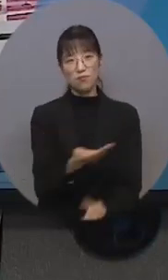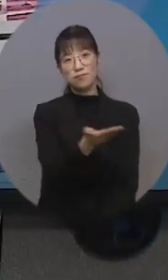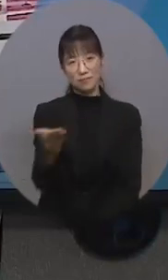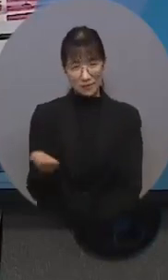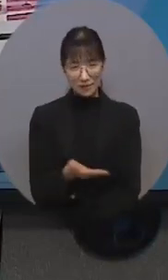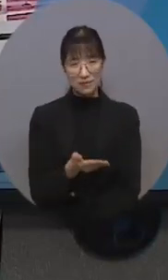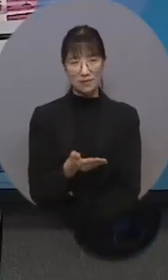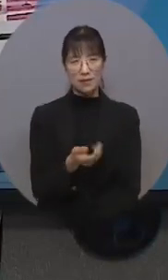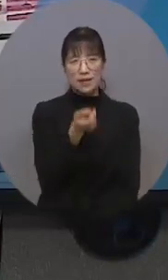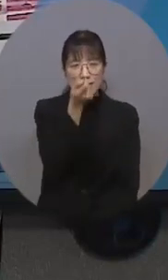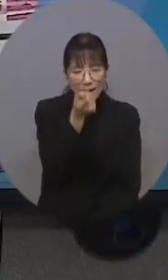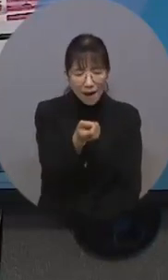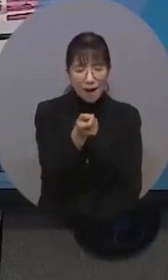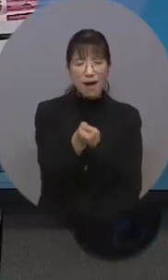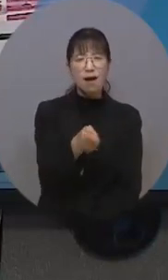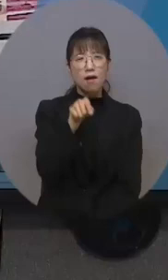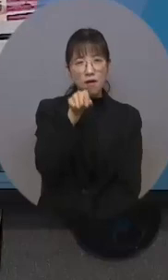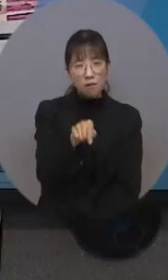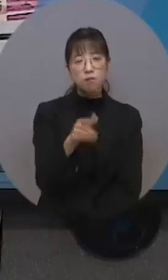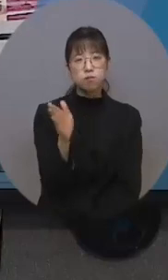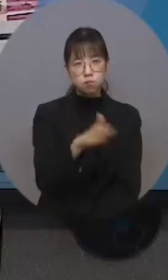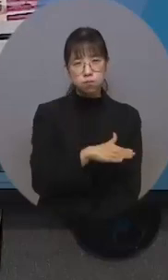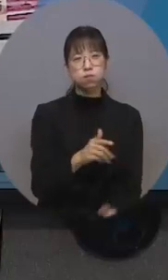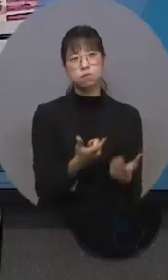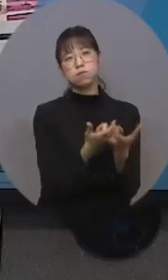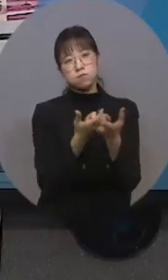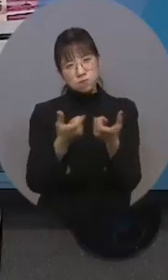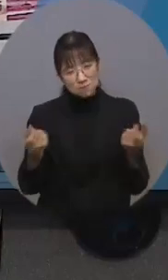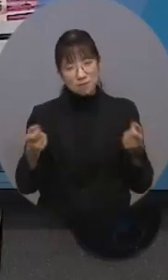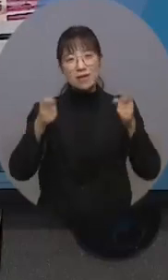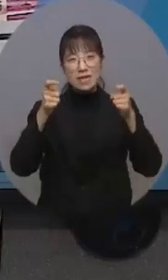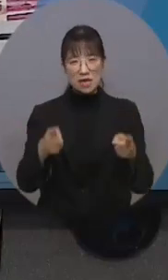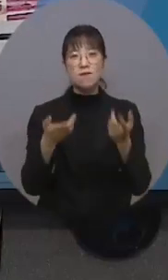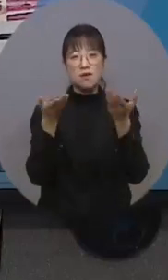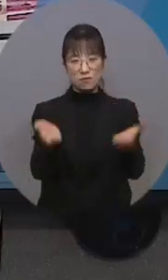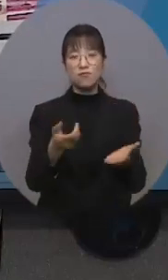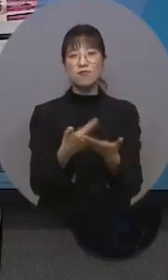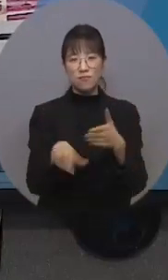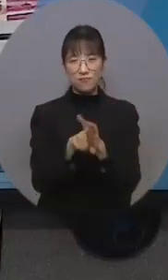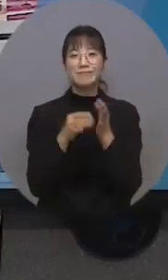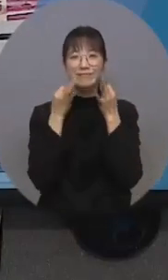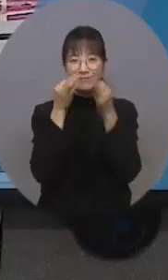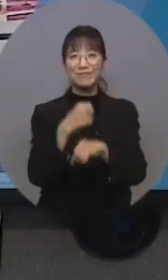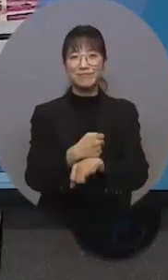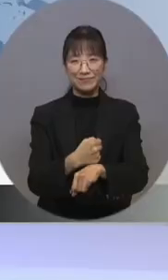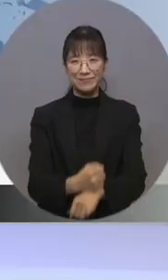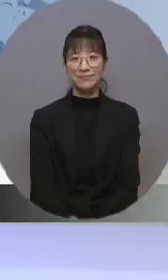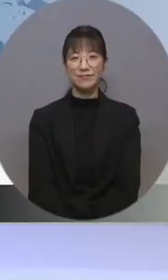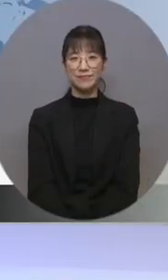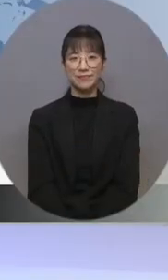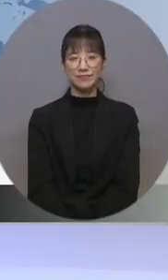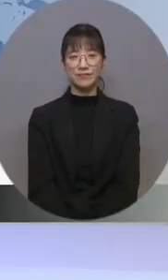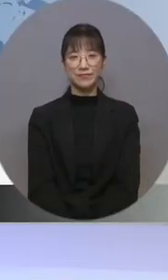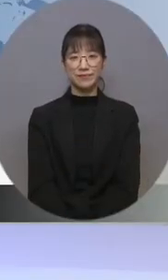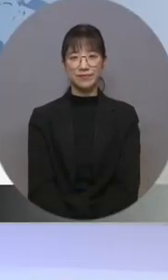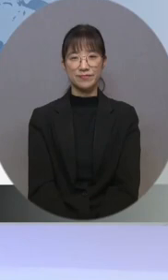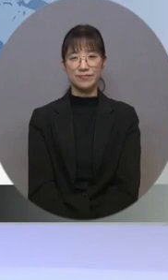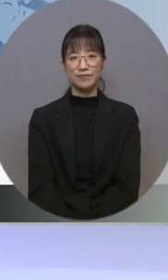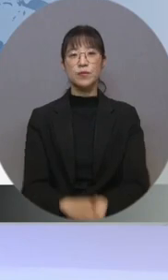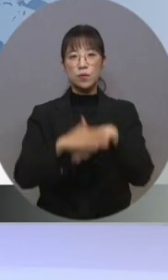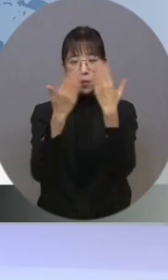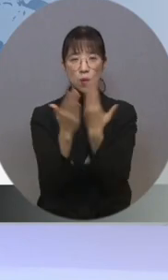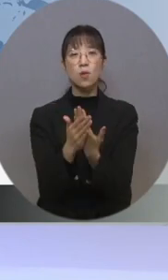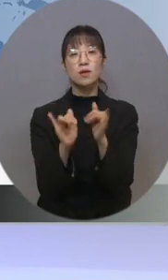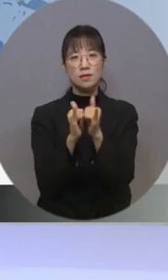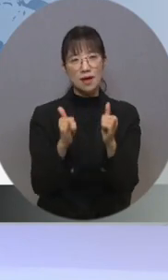임산부들에게 작은 곳에서부터 고른 기회가 주어질 수 있도록 노력하겠습니다. 모두의